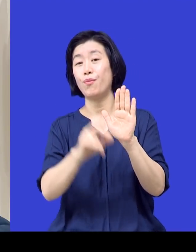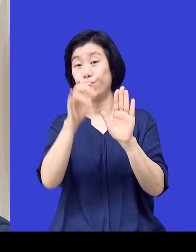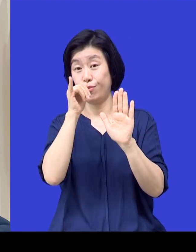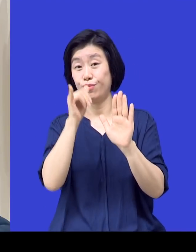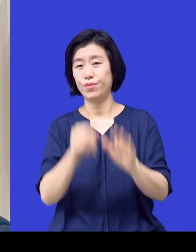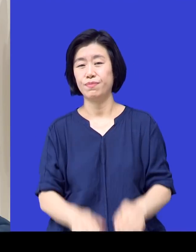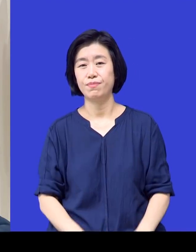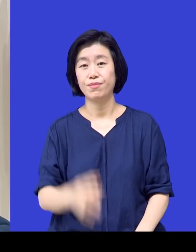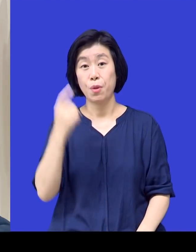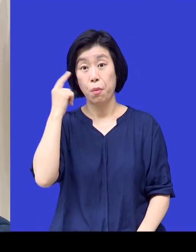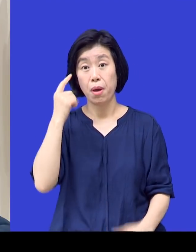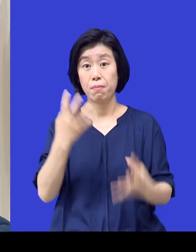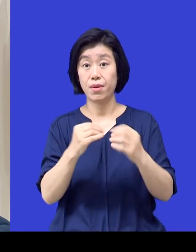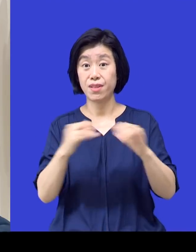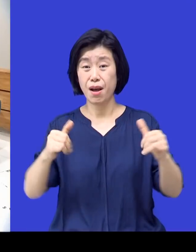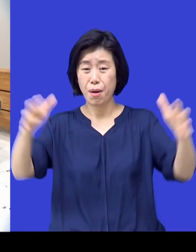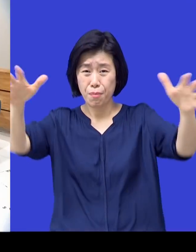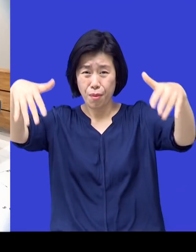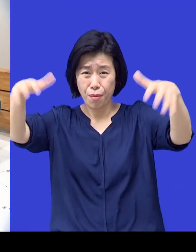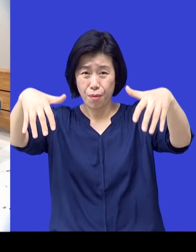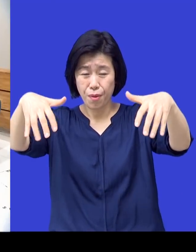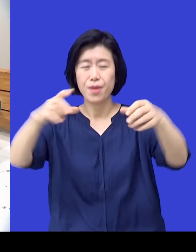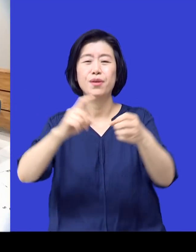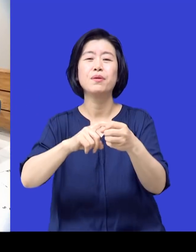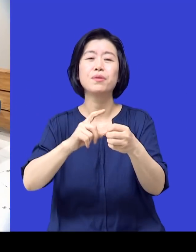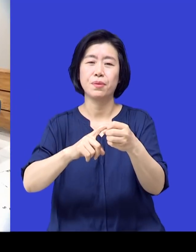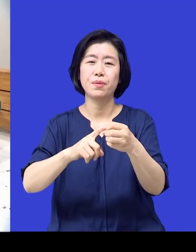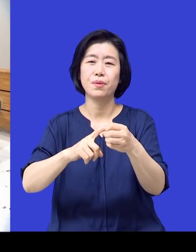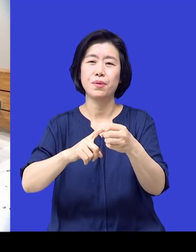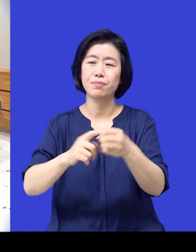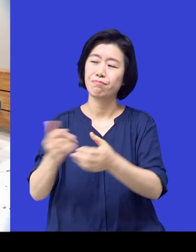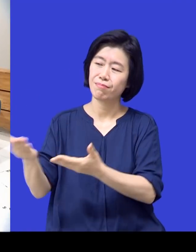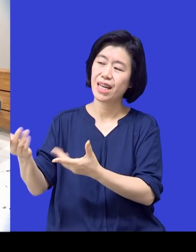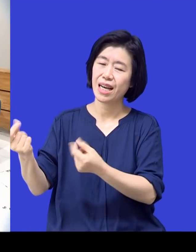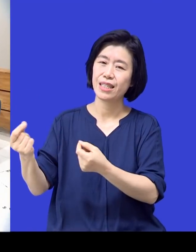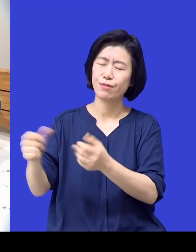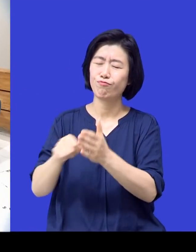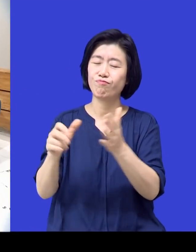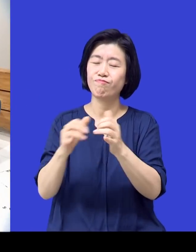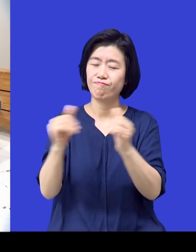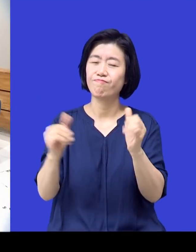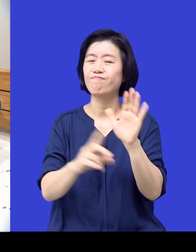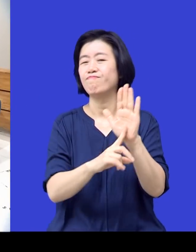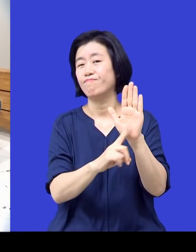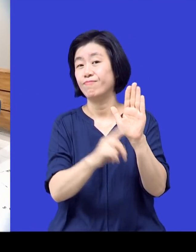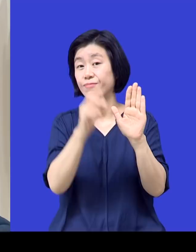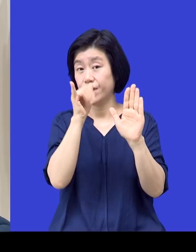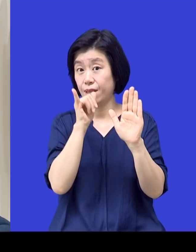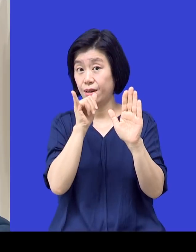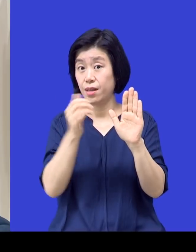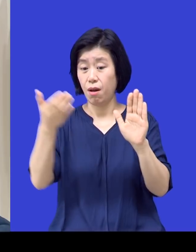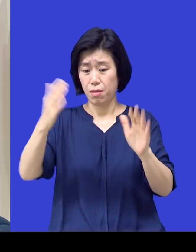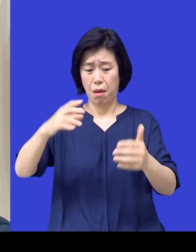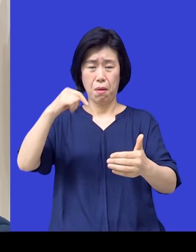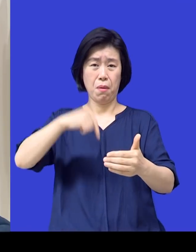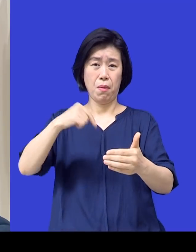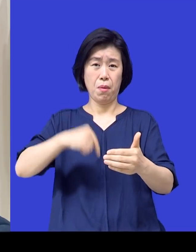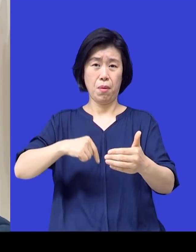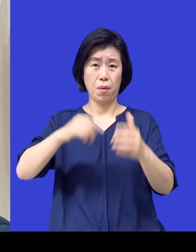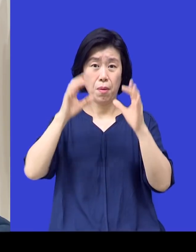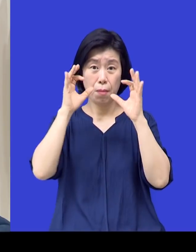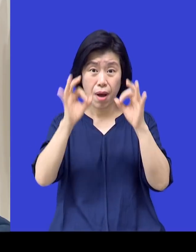만들어야 되니까 안 그러면 안 모이거든요. 예. 이런 분들이 앞장서 주셔서 참 그런 모습이 있지만,